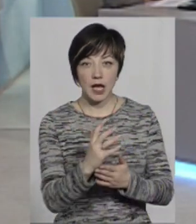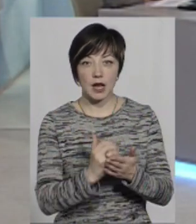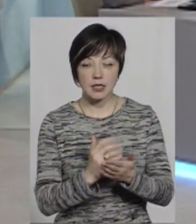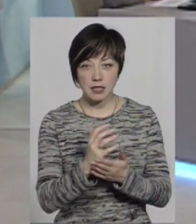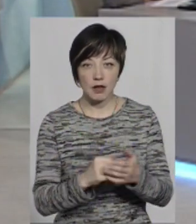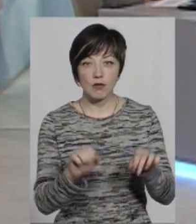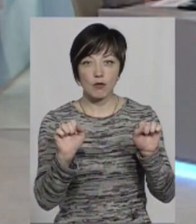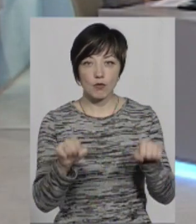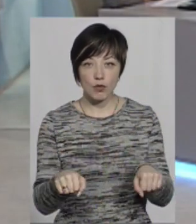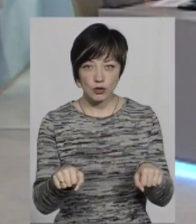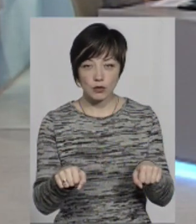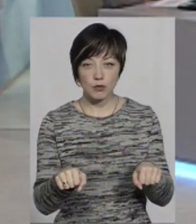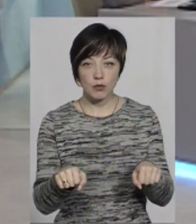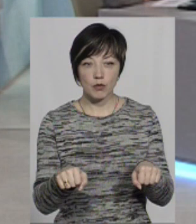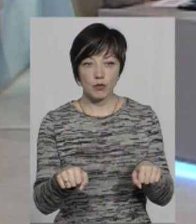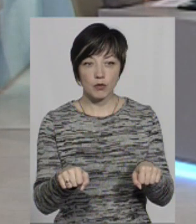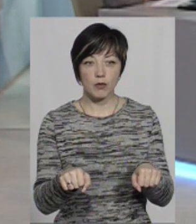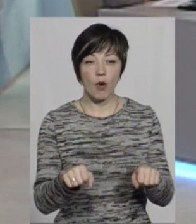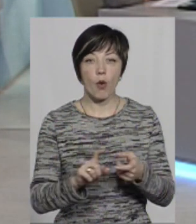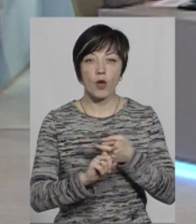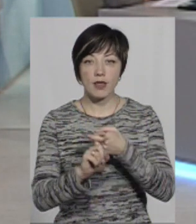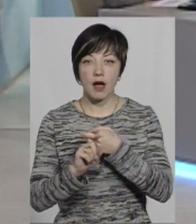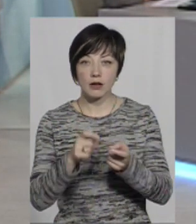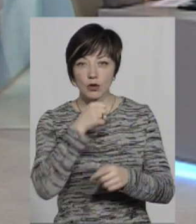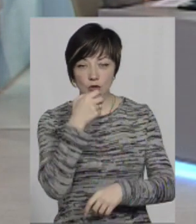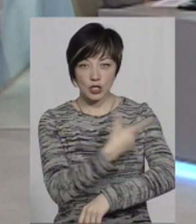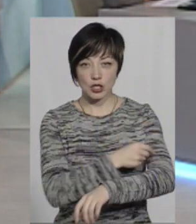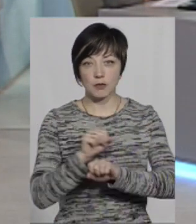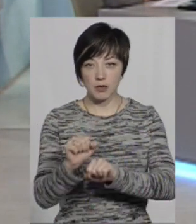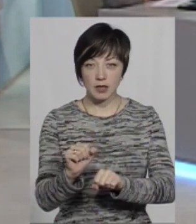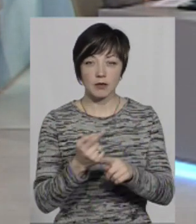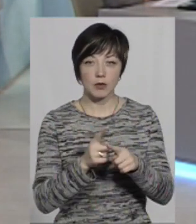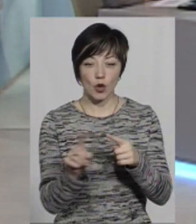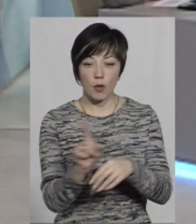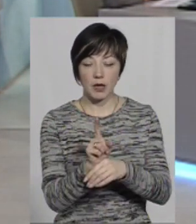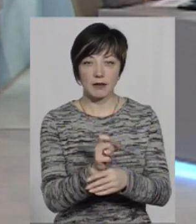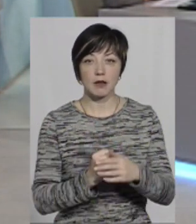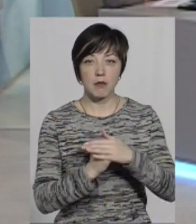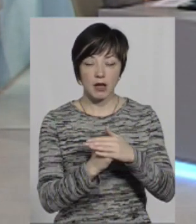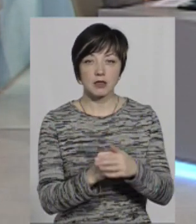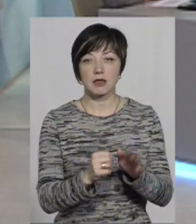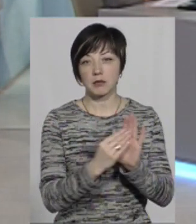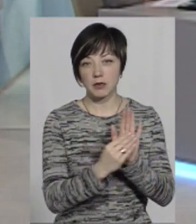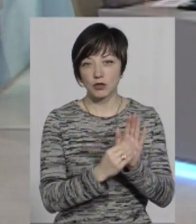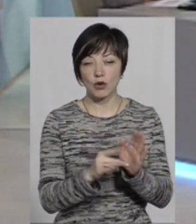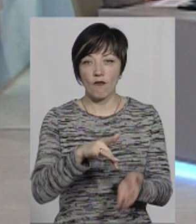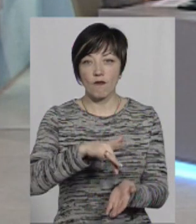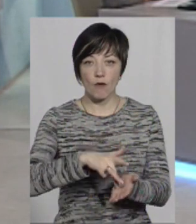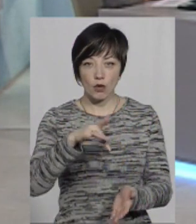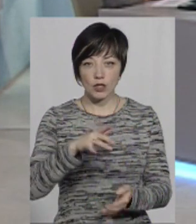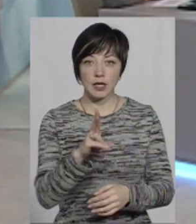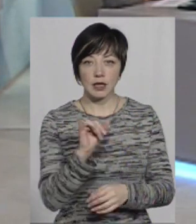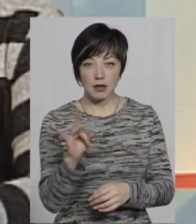резерв, який ми можемо покрити контактних дорослих, щепити. В першу чергу, бо нормативна база говорить про те, що в вогнищах